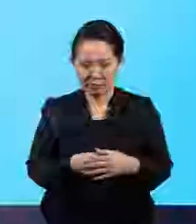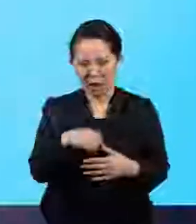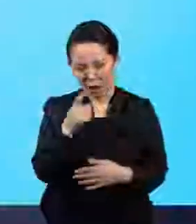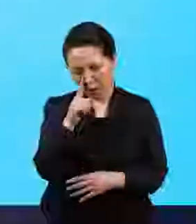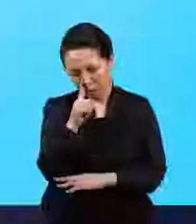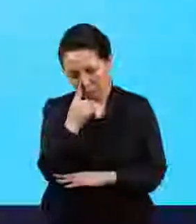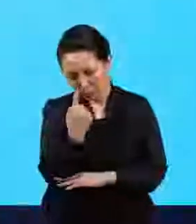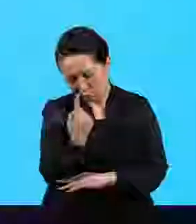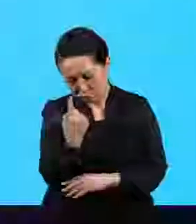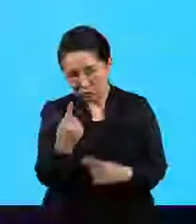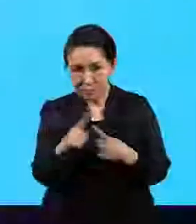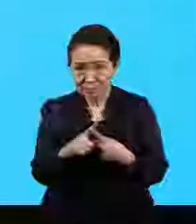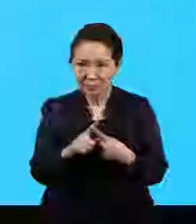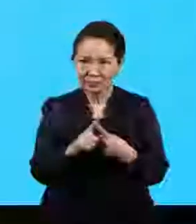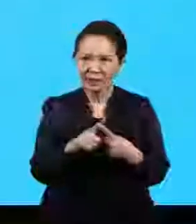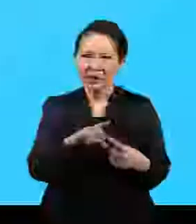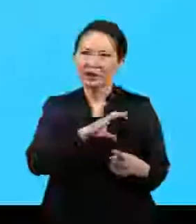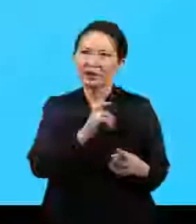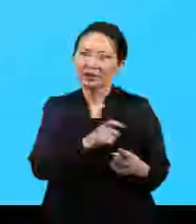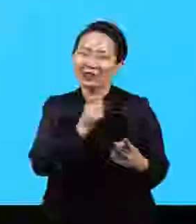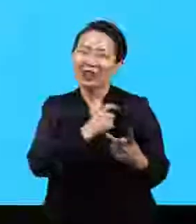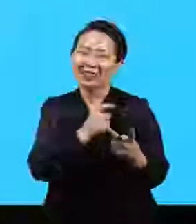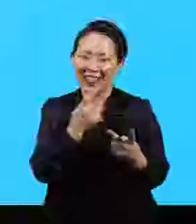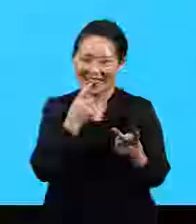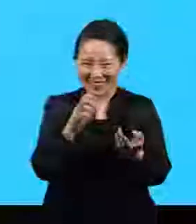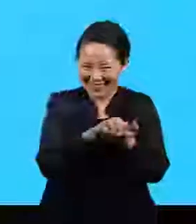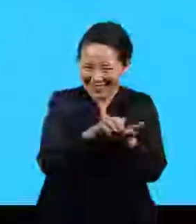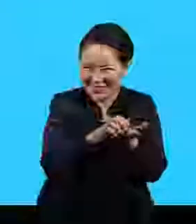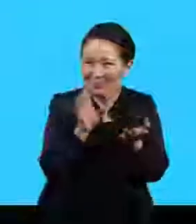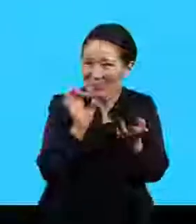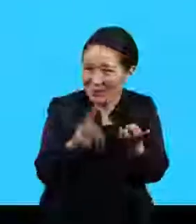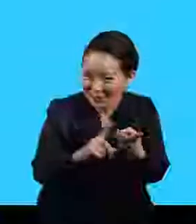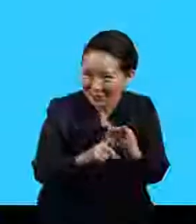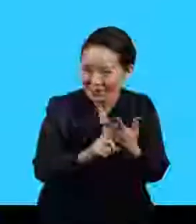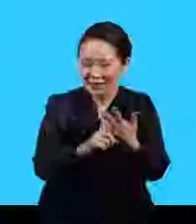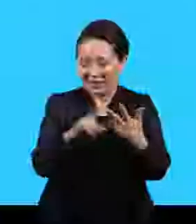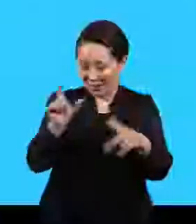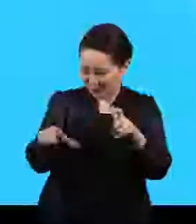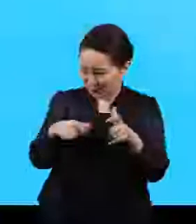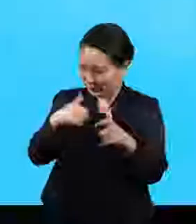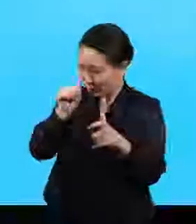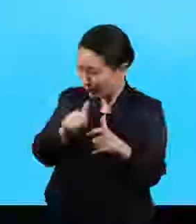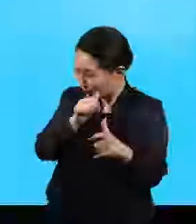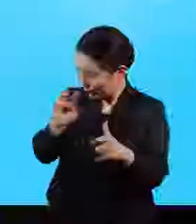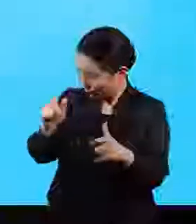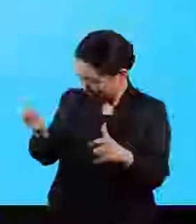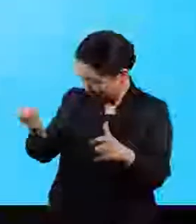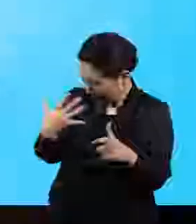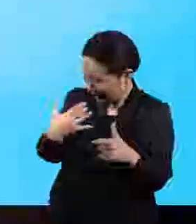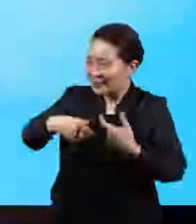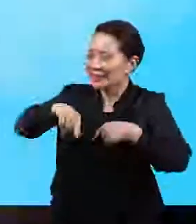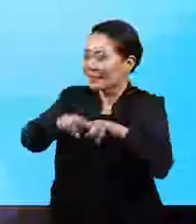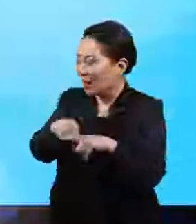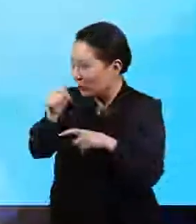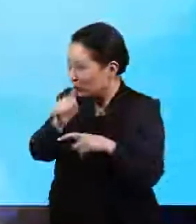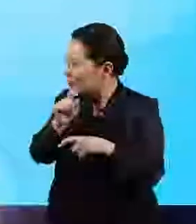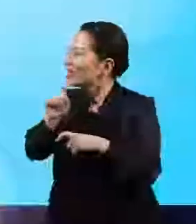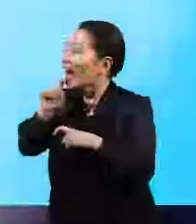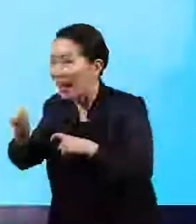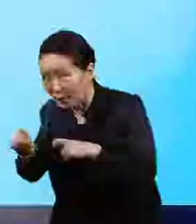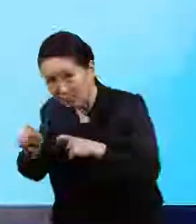ганцаарцсан үед, сэтгэл догтлоод хэл цахтнаад байсан үед, ямар нэгэн хүн надад нууцаа хэлсэн үед эргүүлж нууцаа